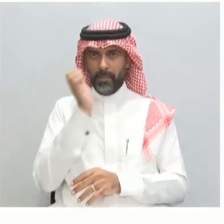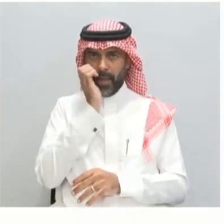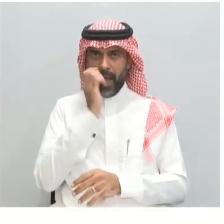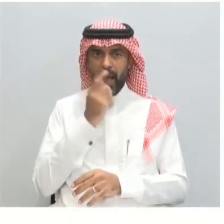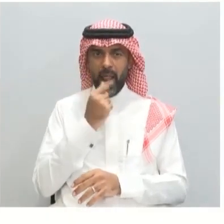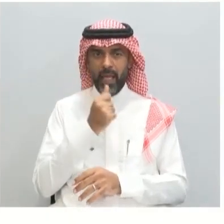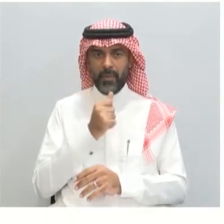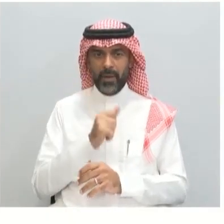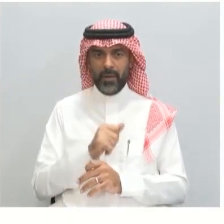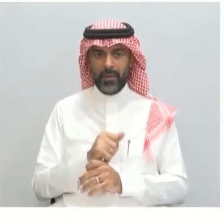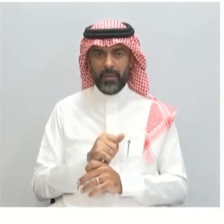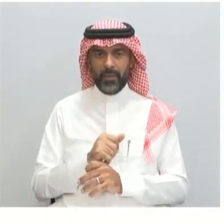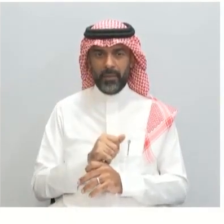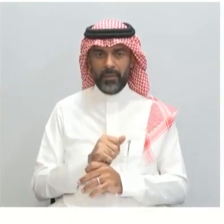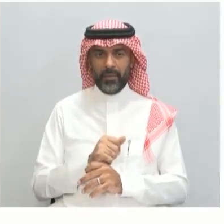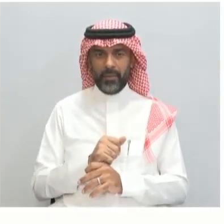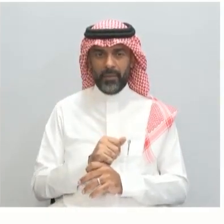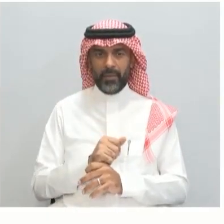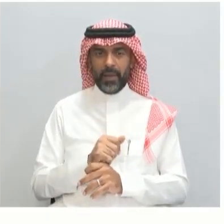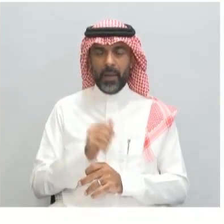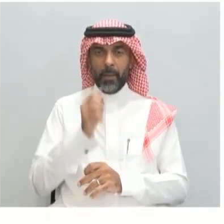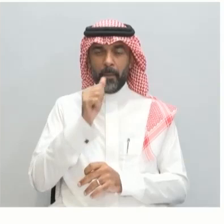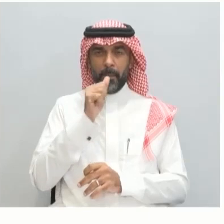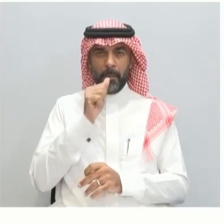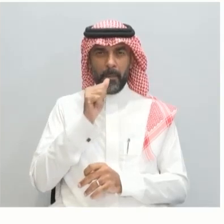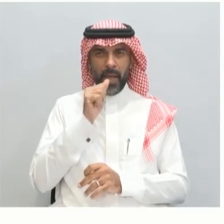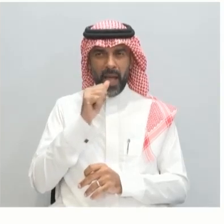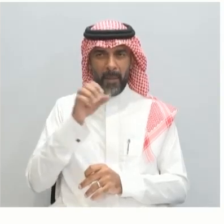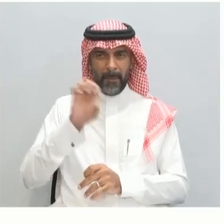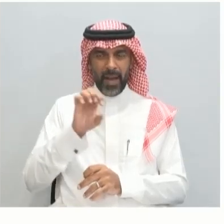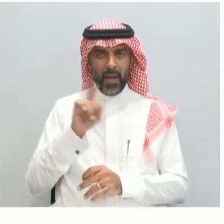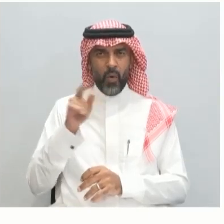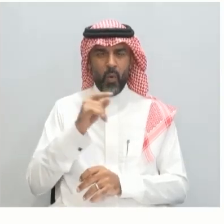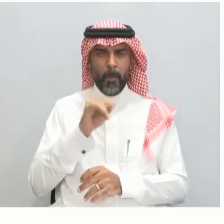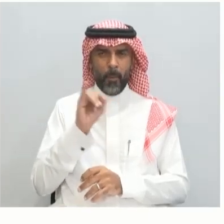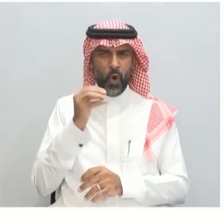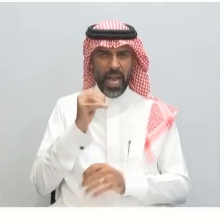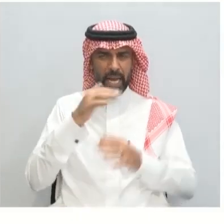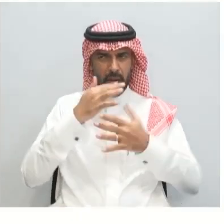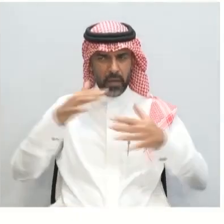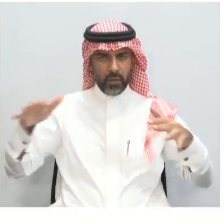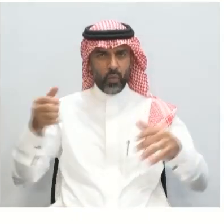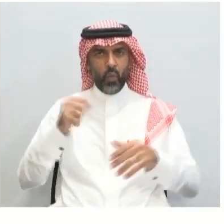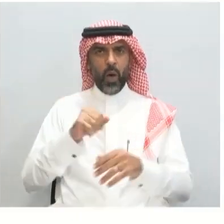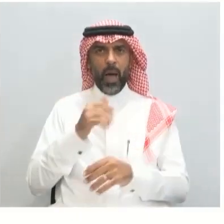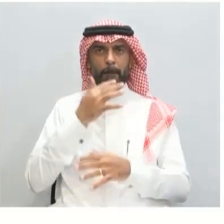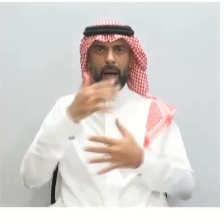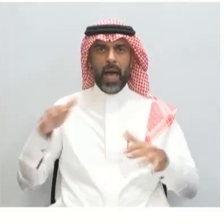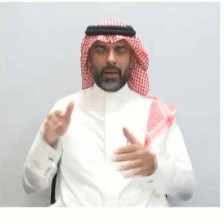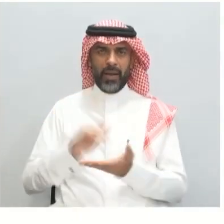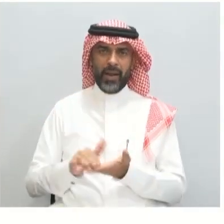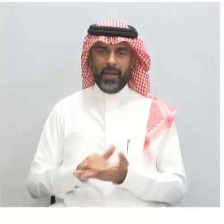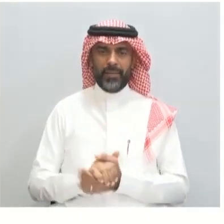العذبه المياه المالحه تشمل الممتازين المحيطات والمحيطات الموجوده على سطح